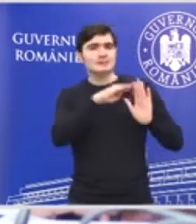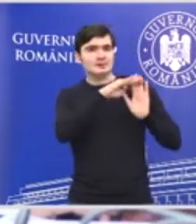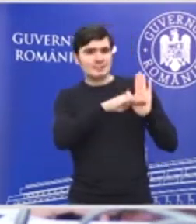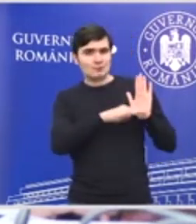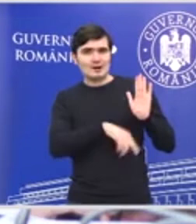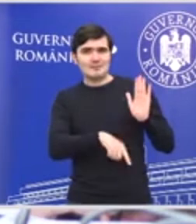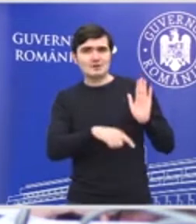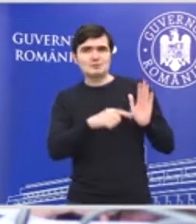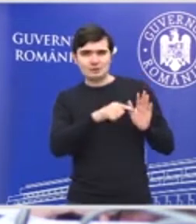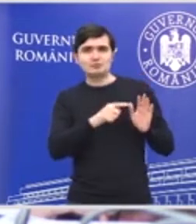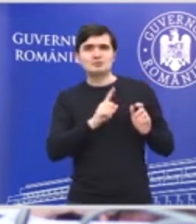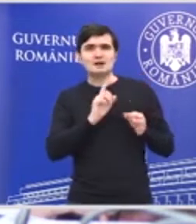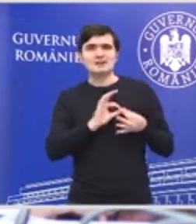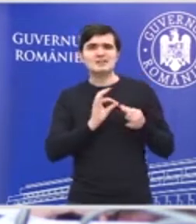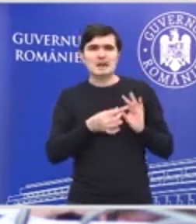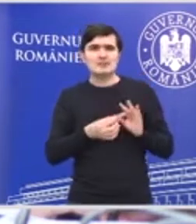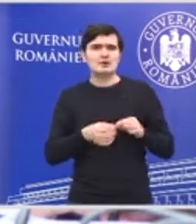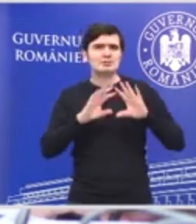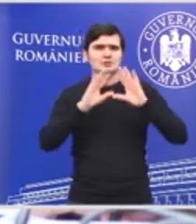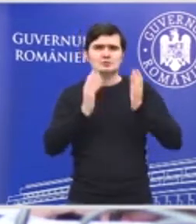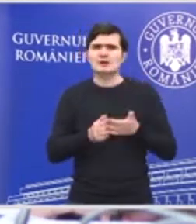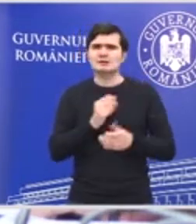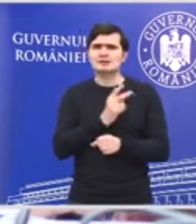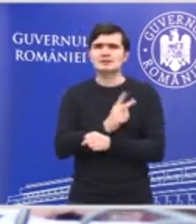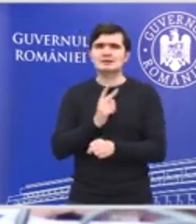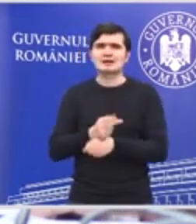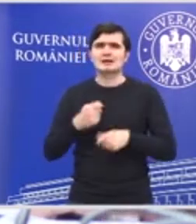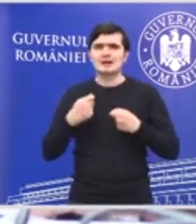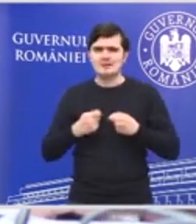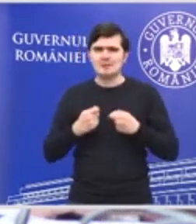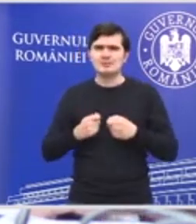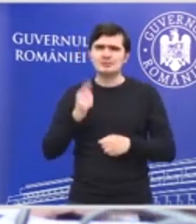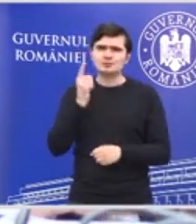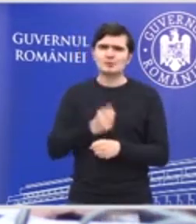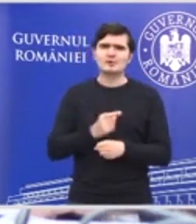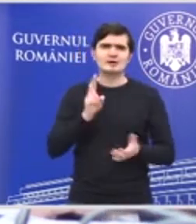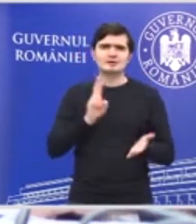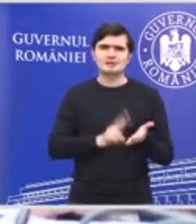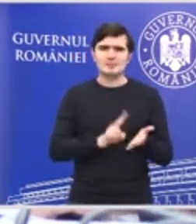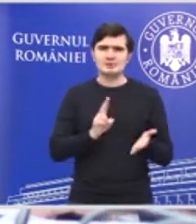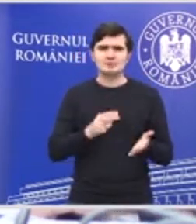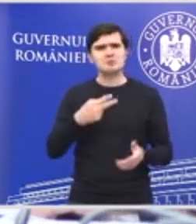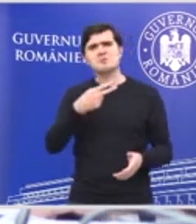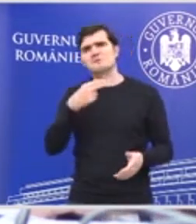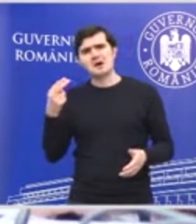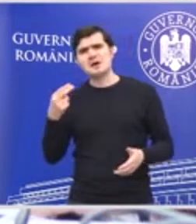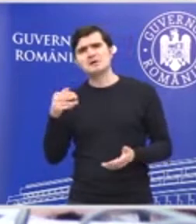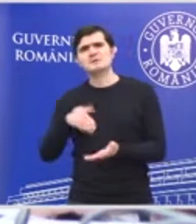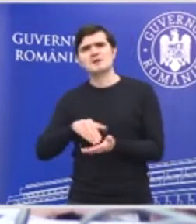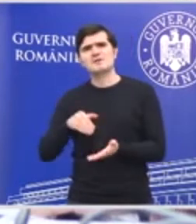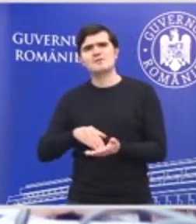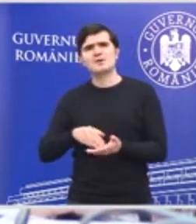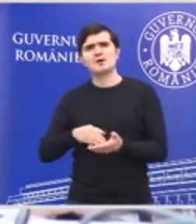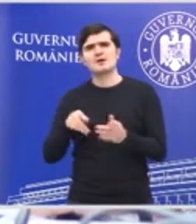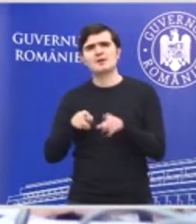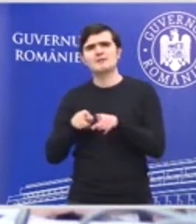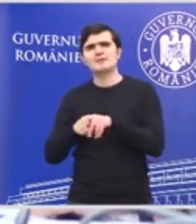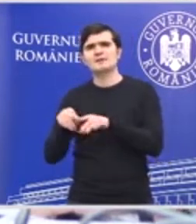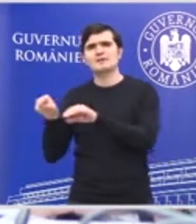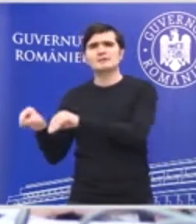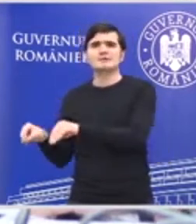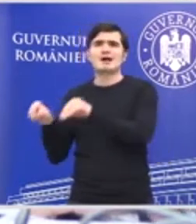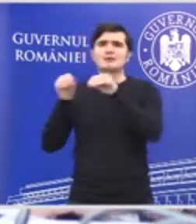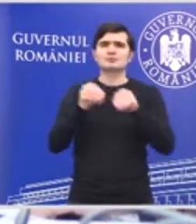Regulamentul înseamnă că toate statele membre sunt obligate să-l aplice, fără să mai fie nevoie de transpunere în